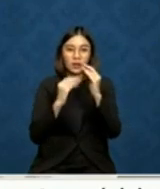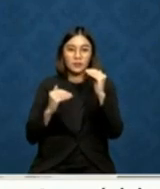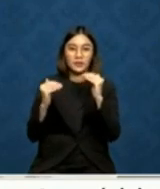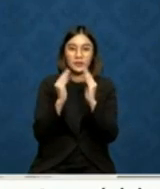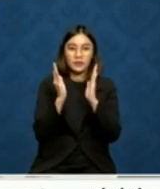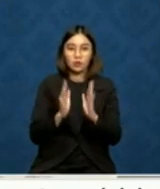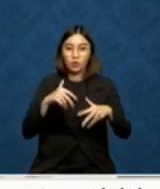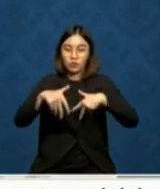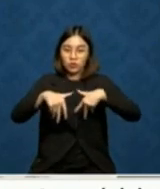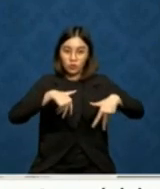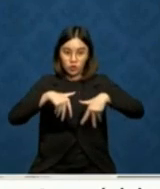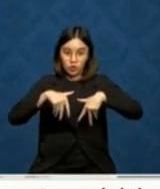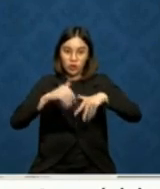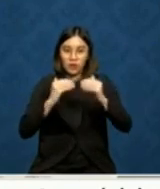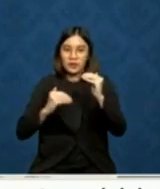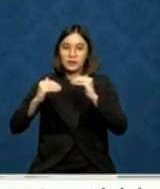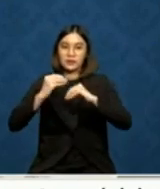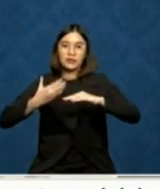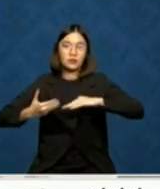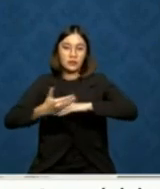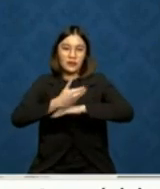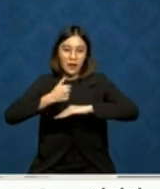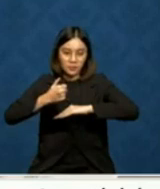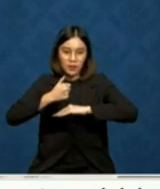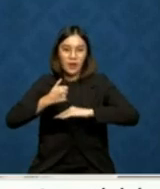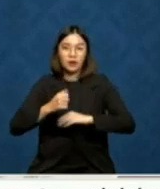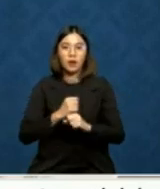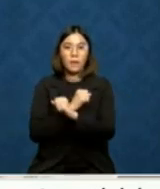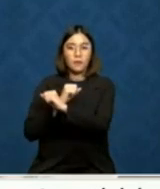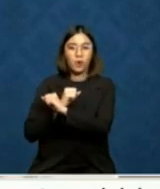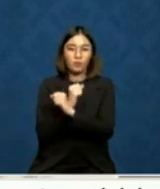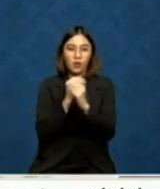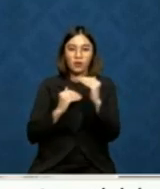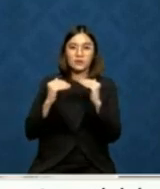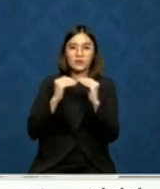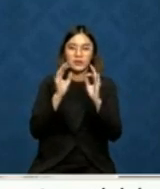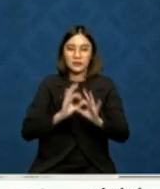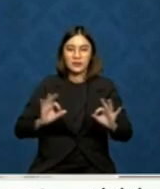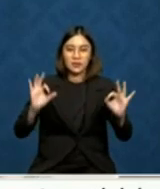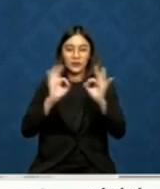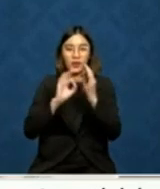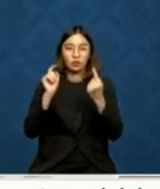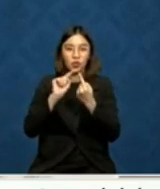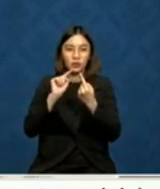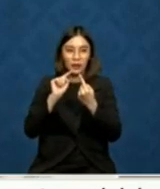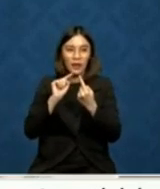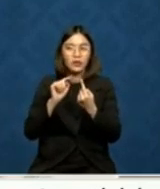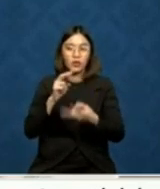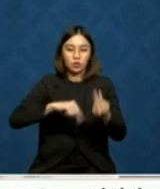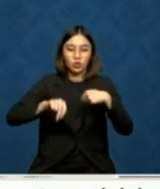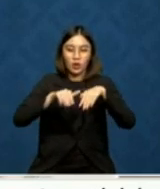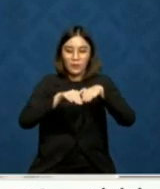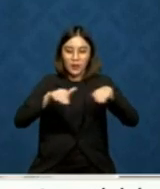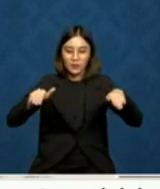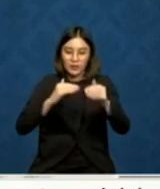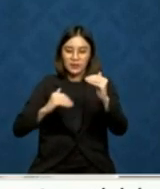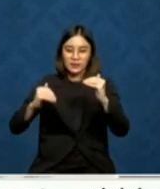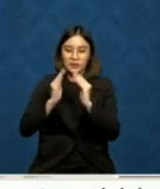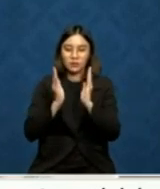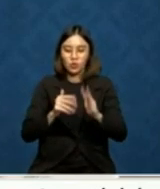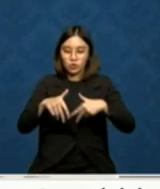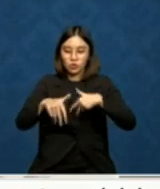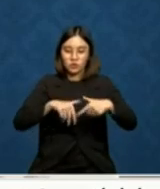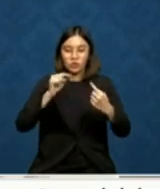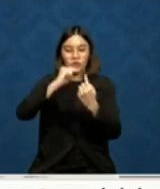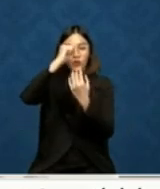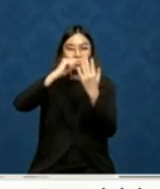เมืองและสิทธิทางการเมืองการปกป้องสิทธินี้จำเป็นสำหรับการรักษามาตรฐานสิทธิมนุษยชนใน